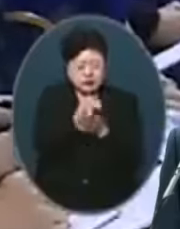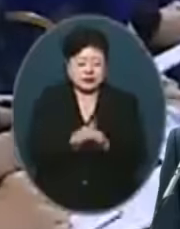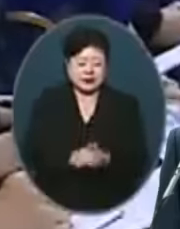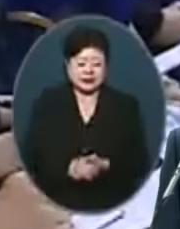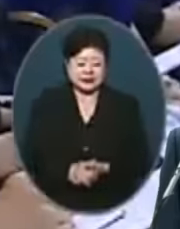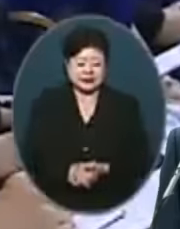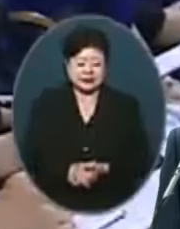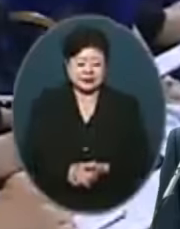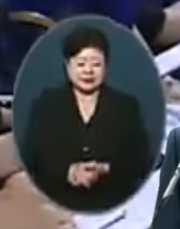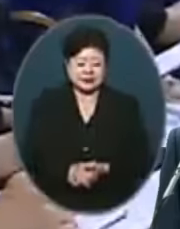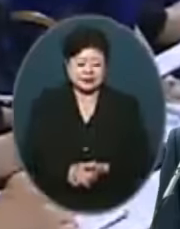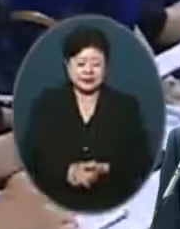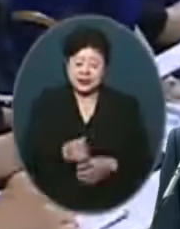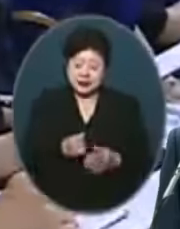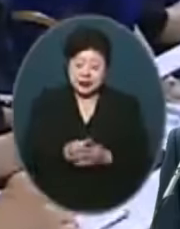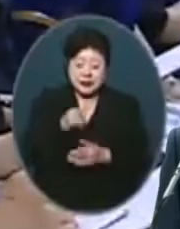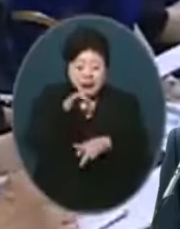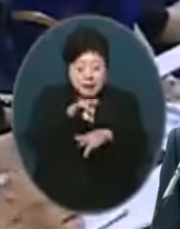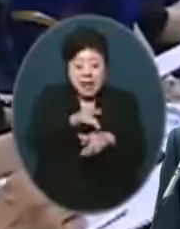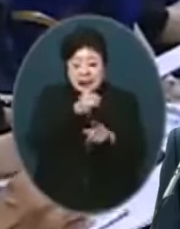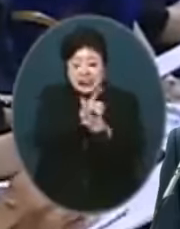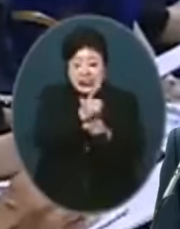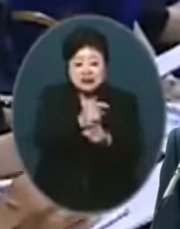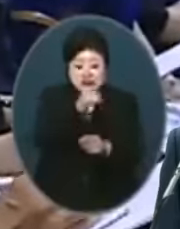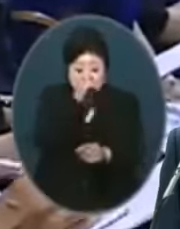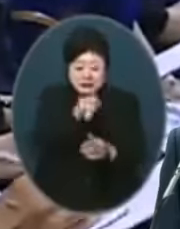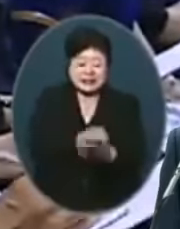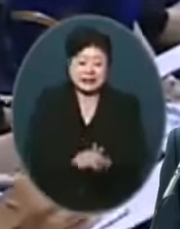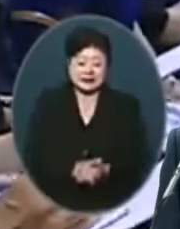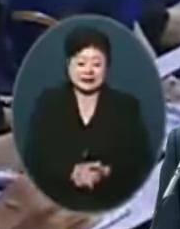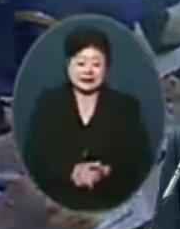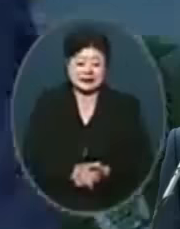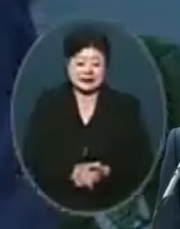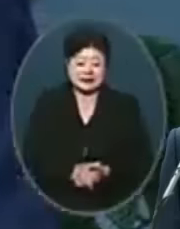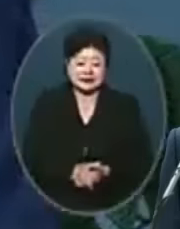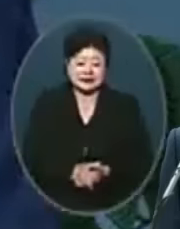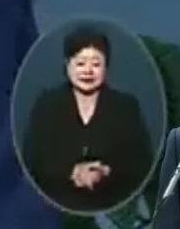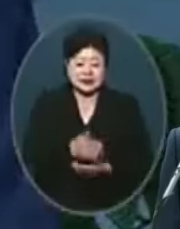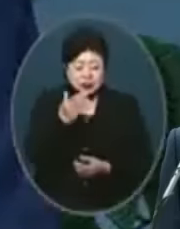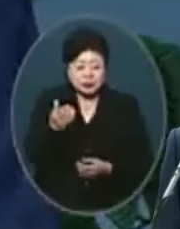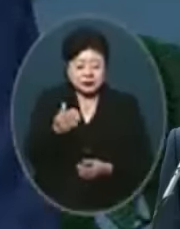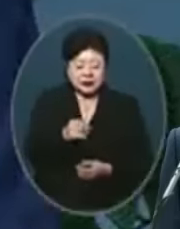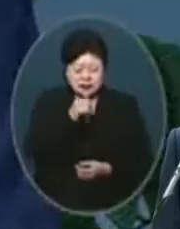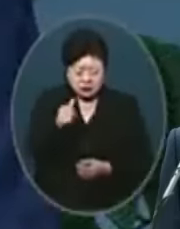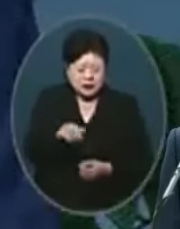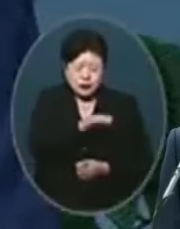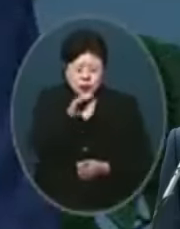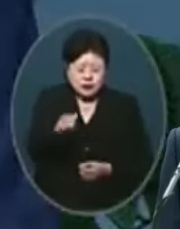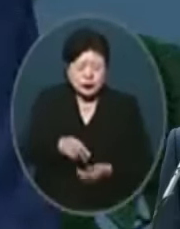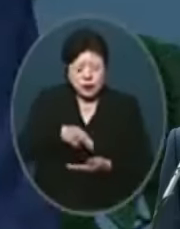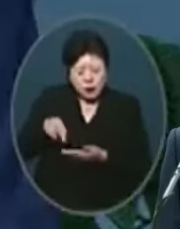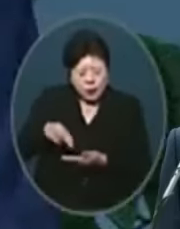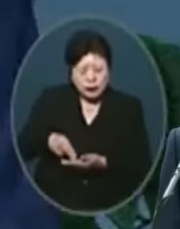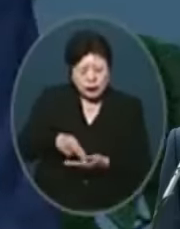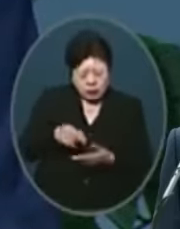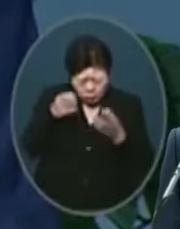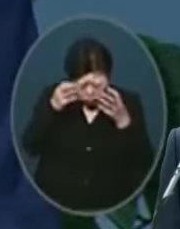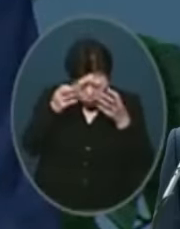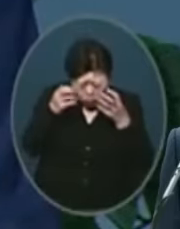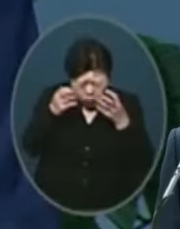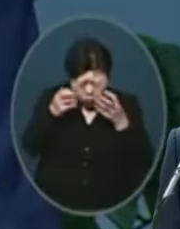것입니다. 그러므로 마귀를 이길 수가 있는 것입니다. 여러분 절대 우리는 외롭고